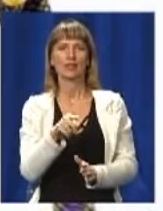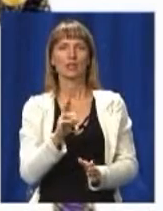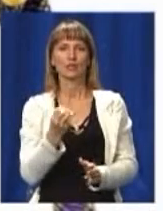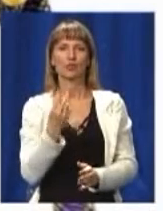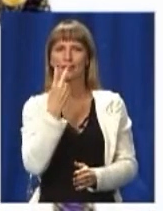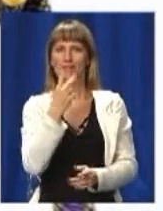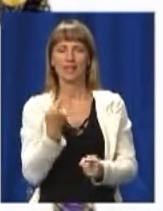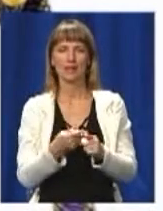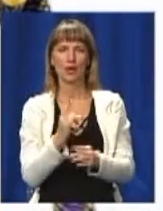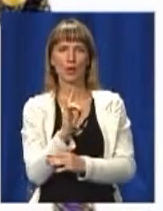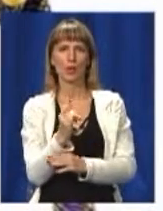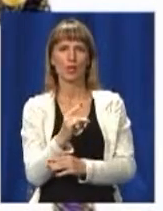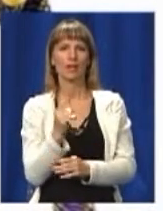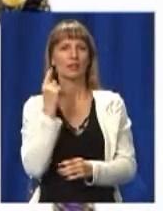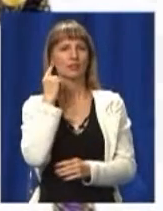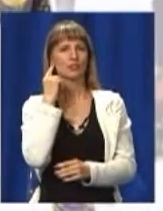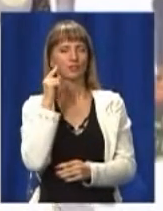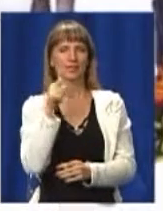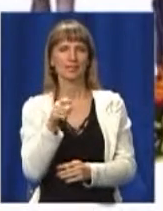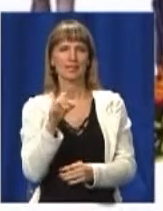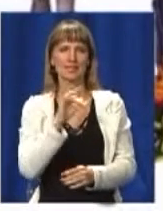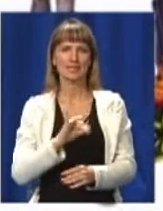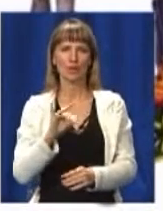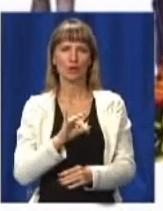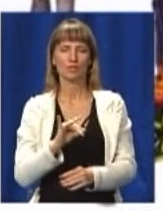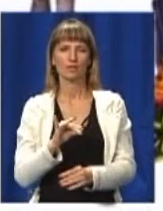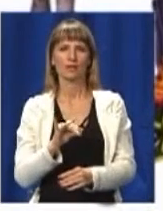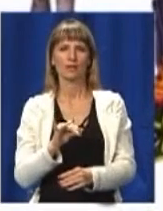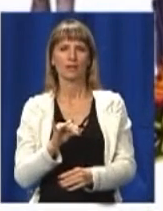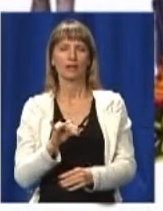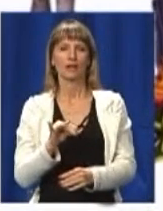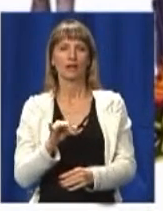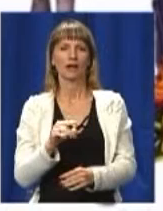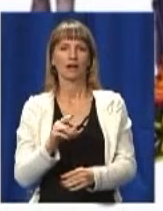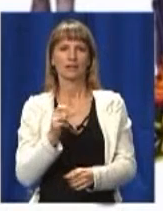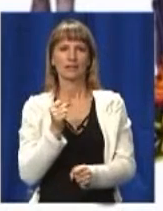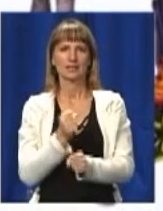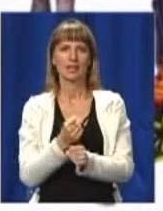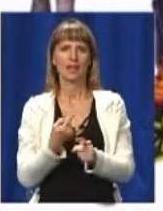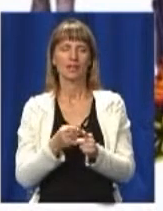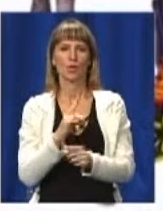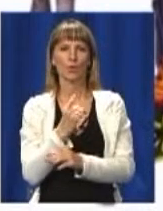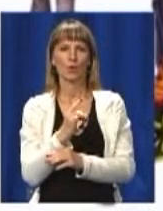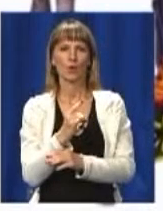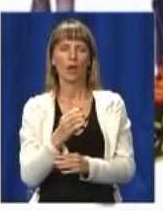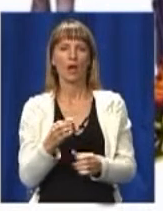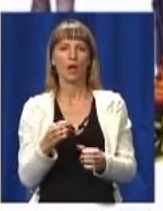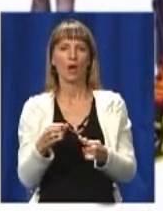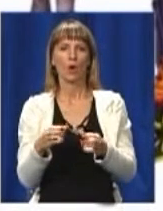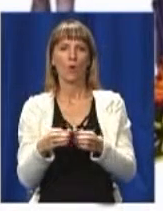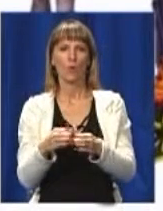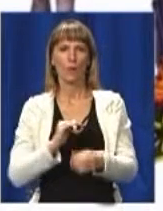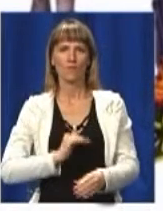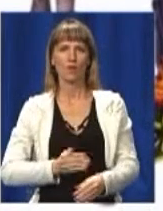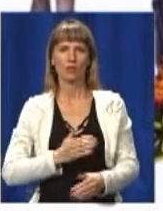не бачив цих ляльок і не чув їхніх історій. Почнімо з того, що створила Monster High та сама компанія, що